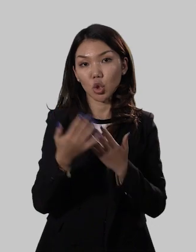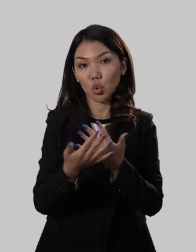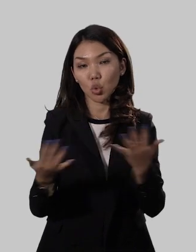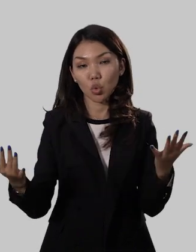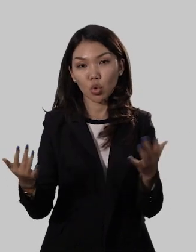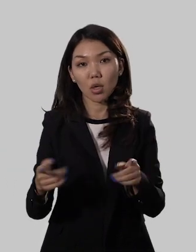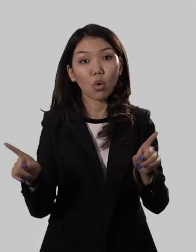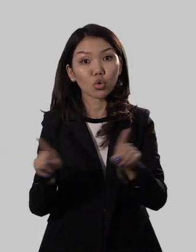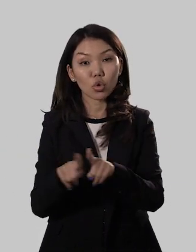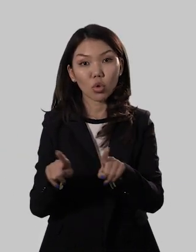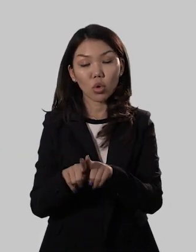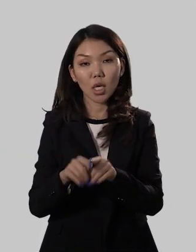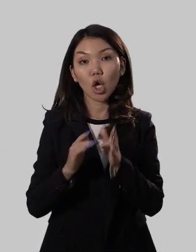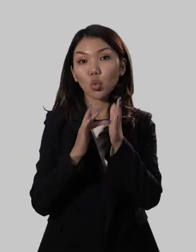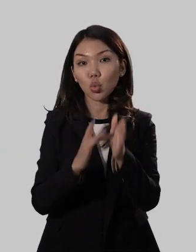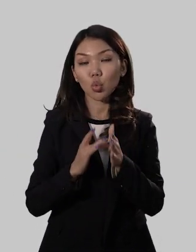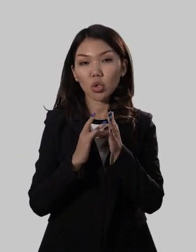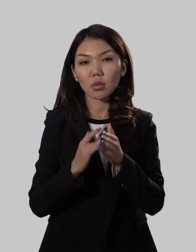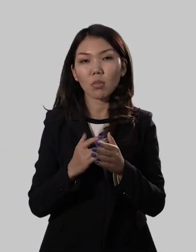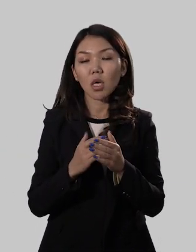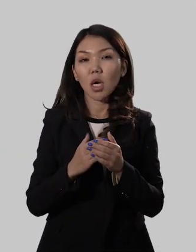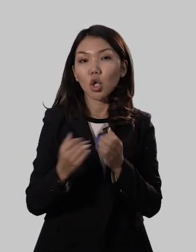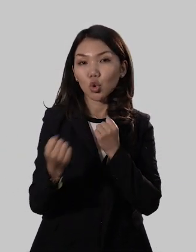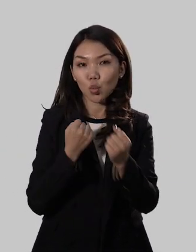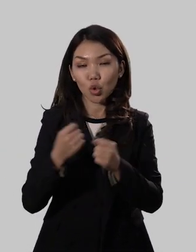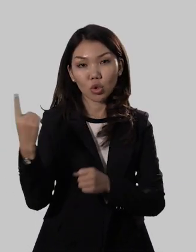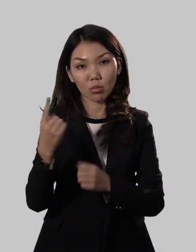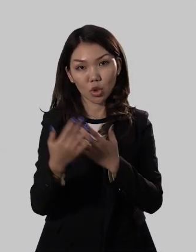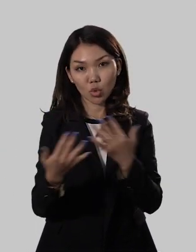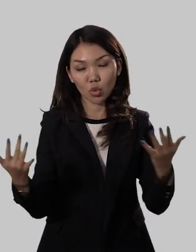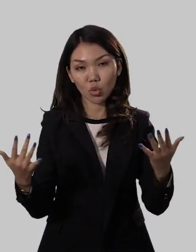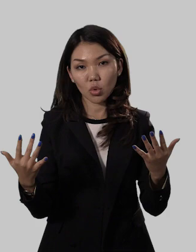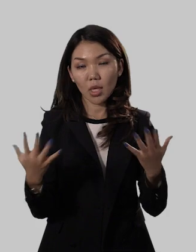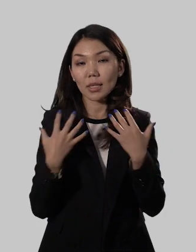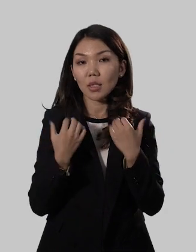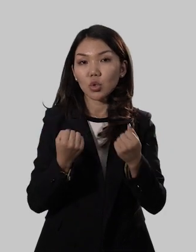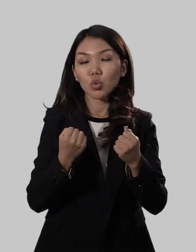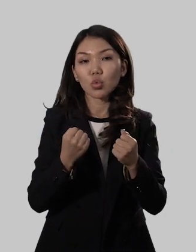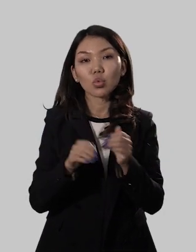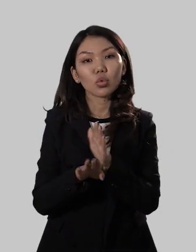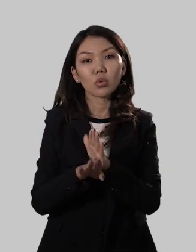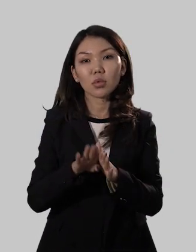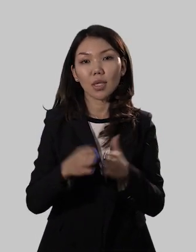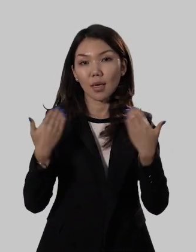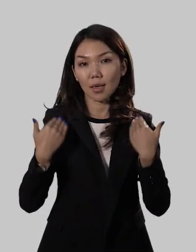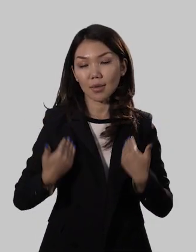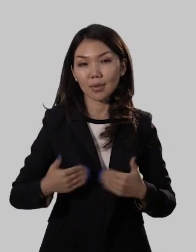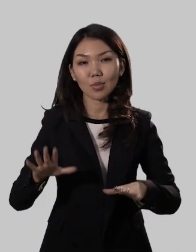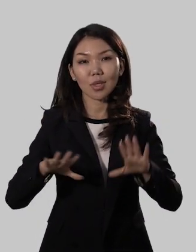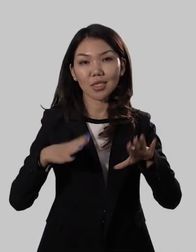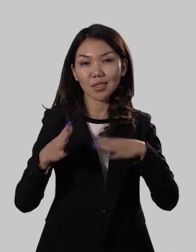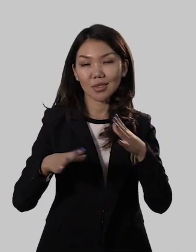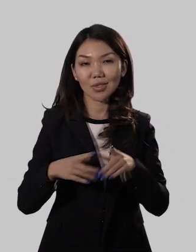түрү. Ошондой эле туризм спорттун бир түрү. Ден соолукту чыңдоо,